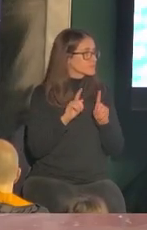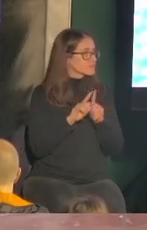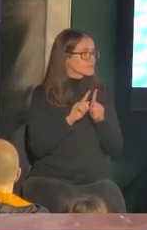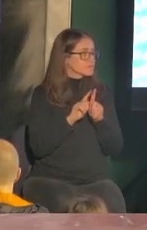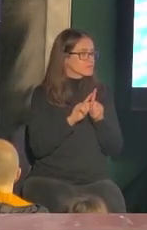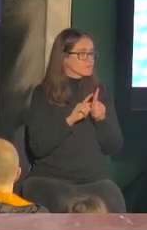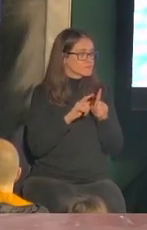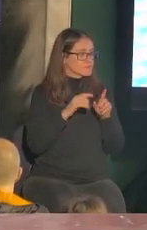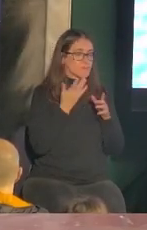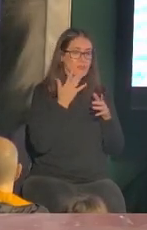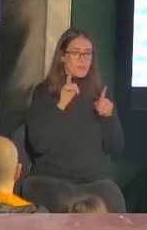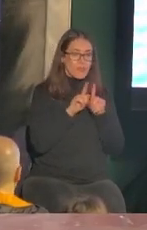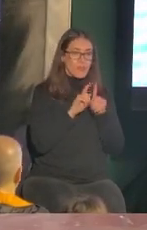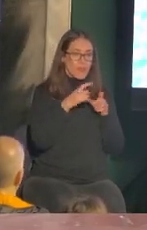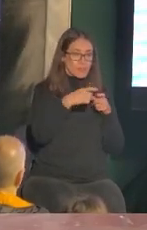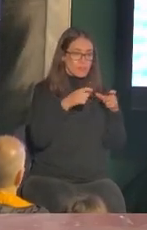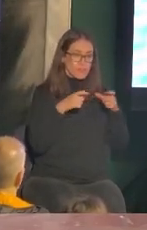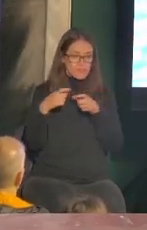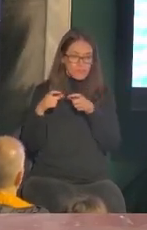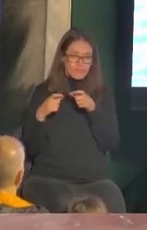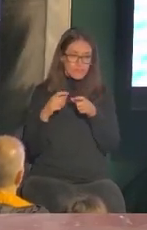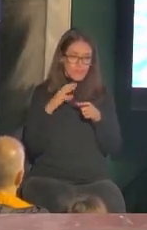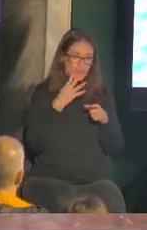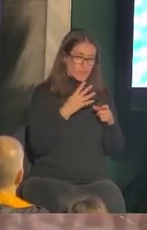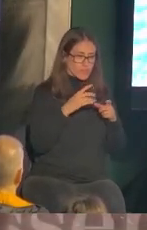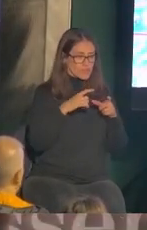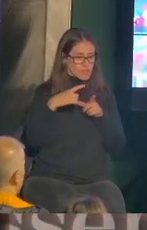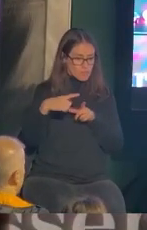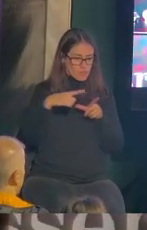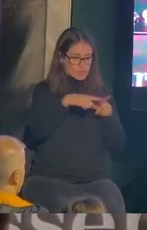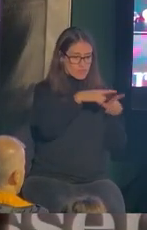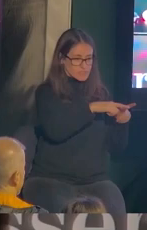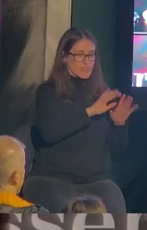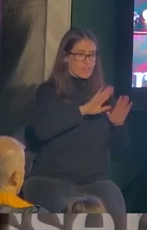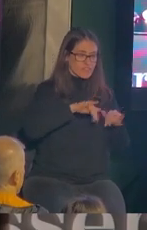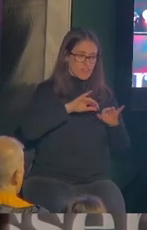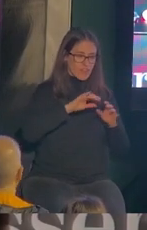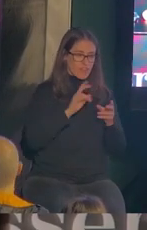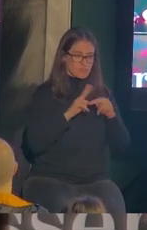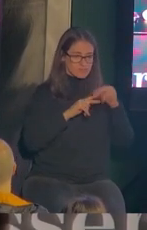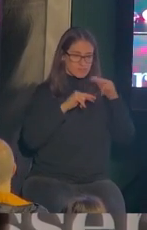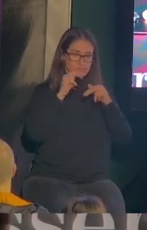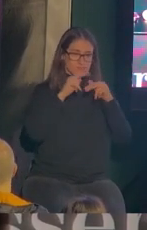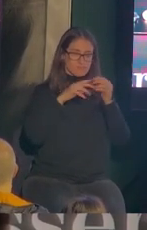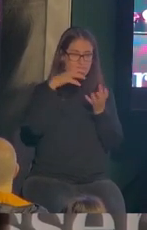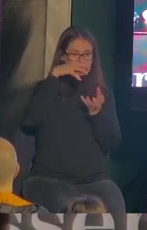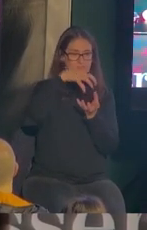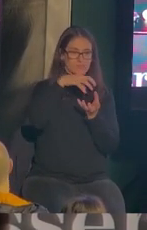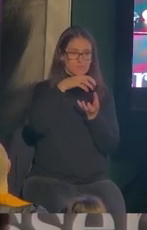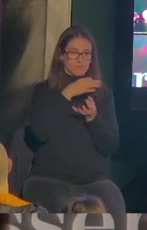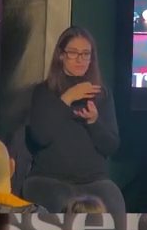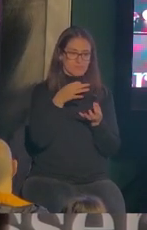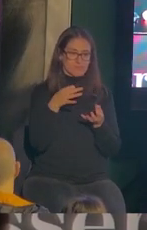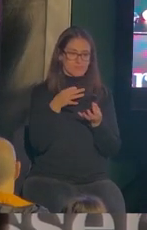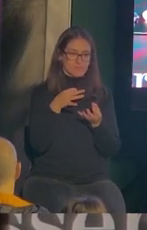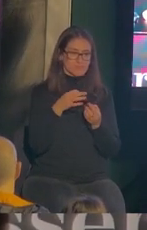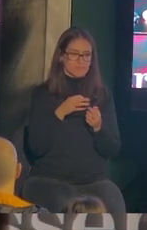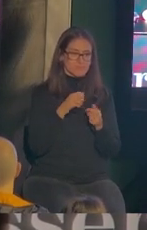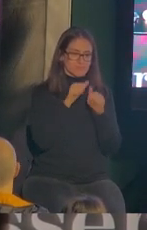trencaclosques amb quatre molles. Hem acabat fent, en aquest cas, un símil